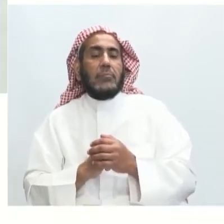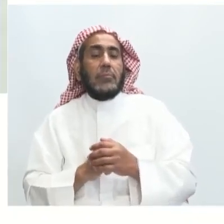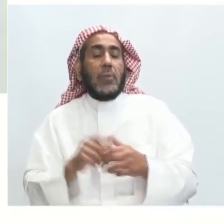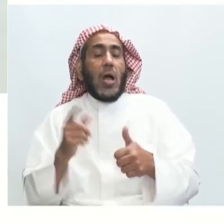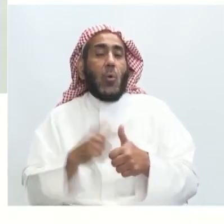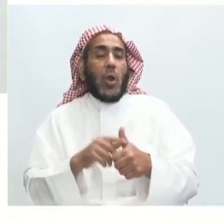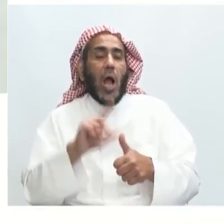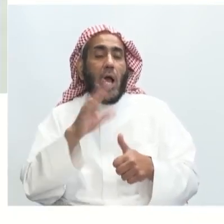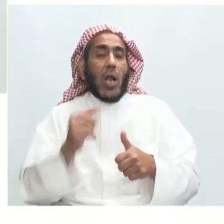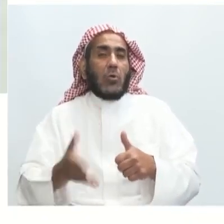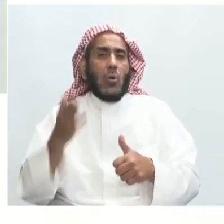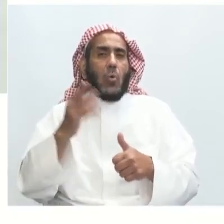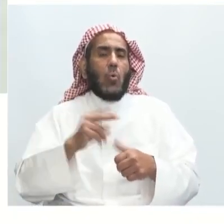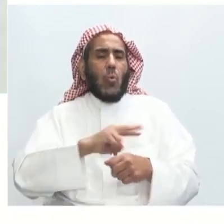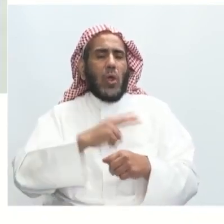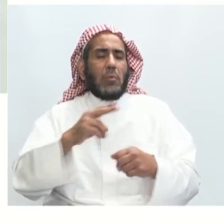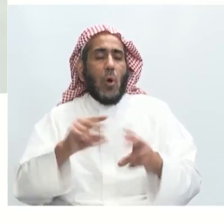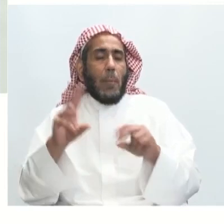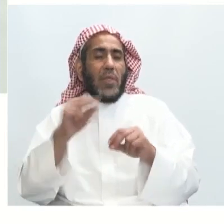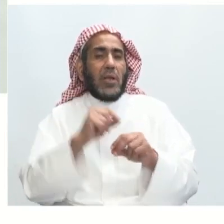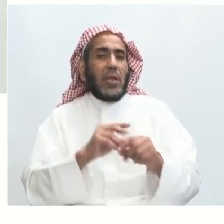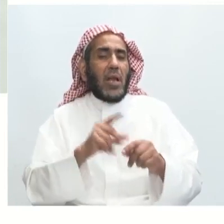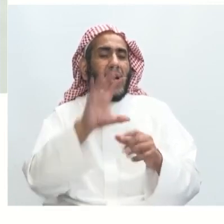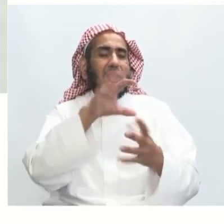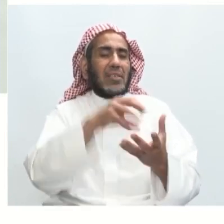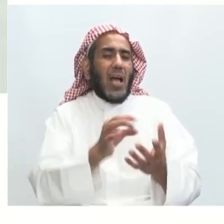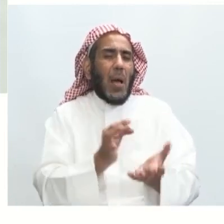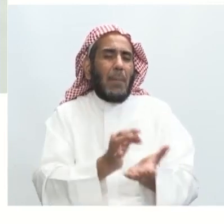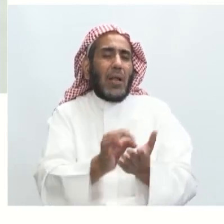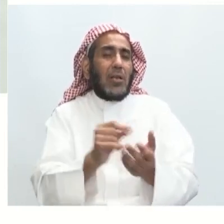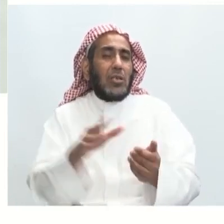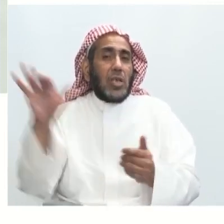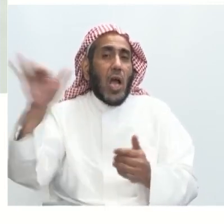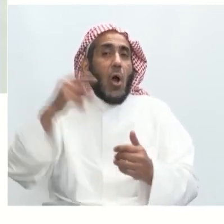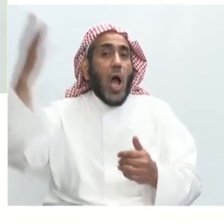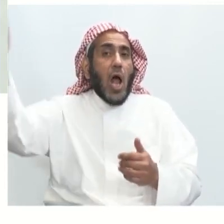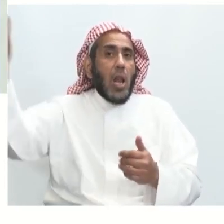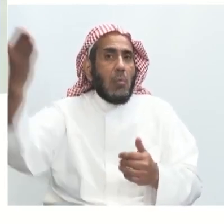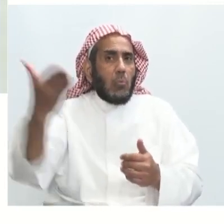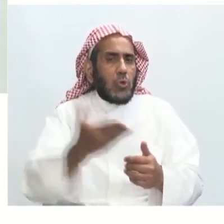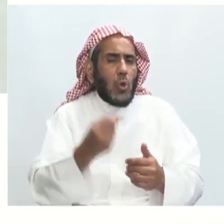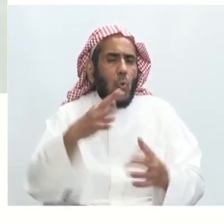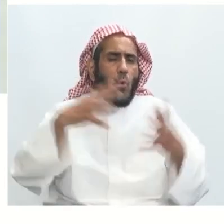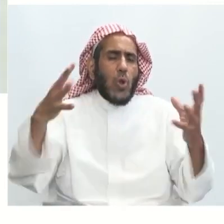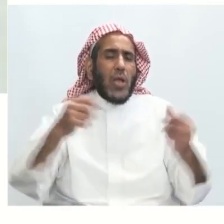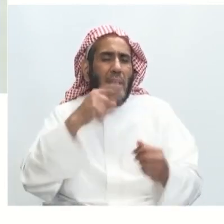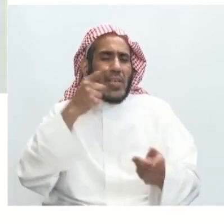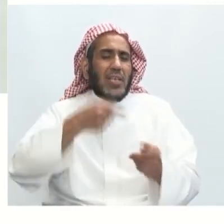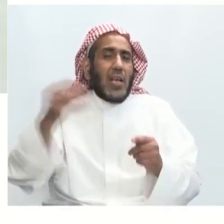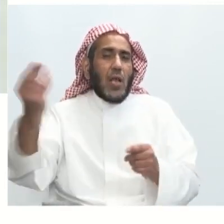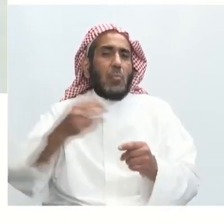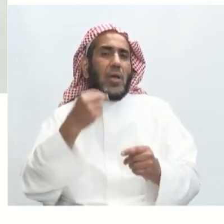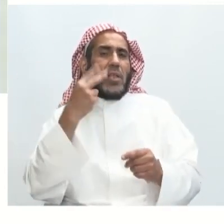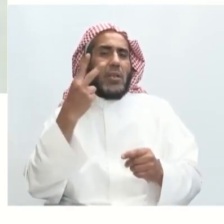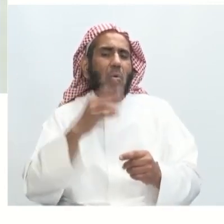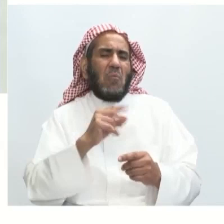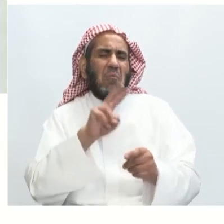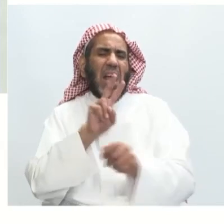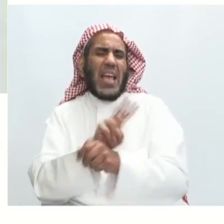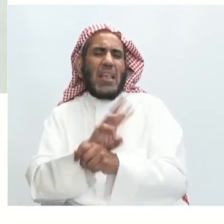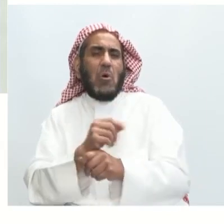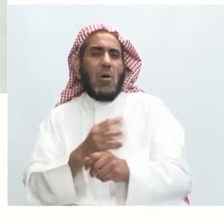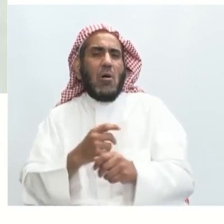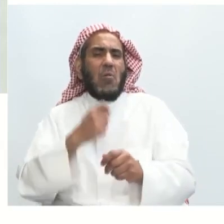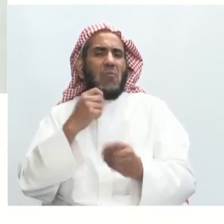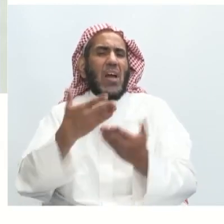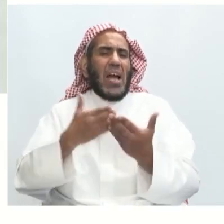اولا قال تعالى واضرب لهم مثلا اصحاب القريه اذ جاءها المرسلون اذ ارسلنا اليهم اثنين فكذبوهما